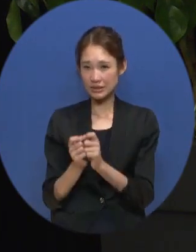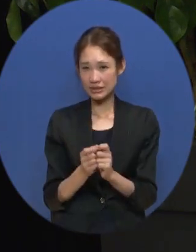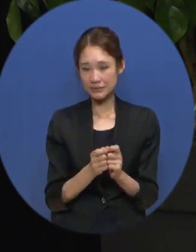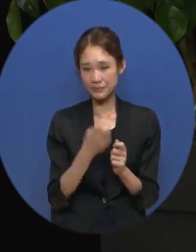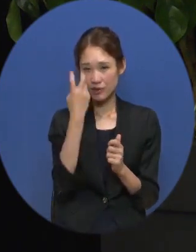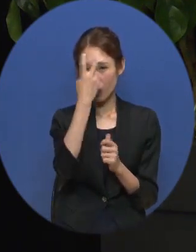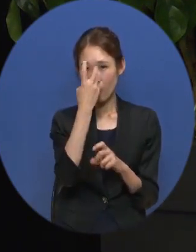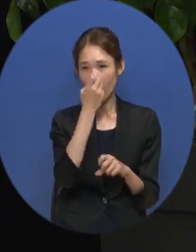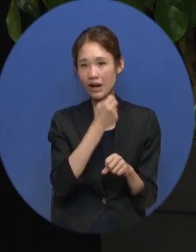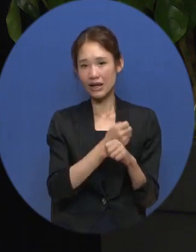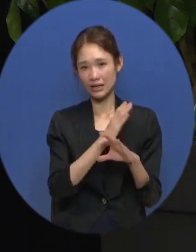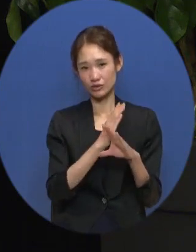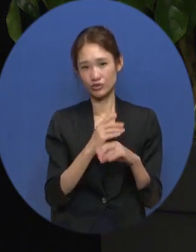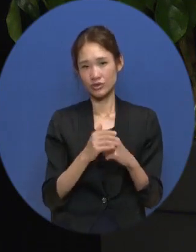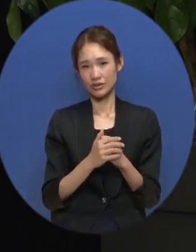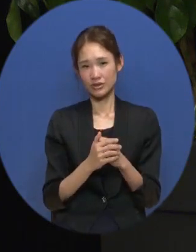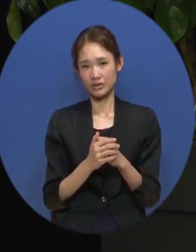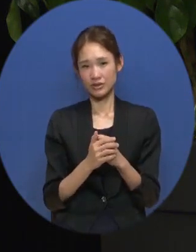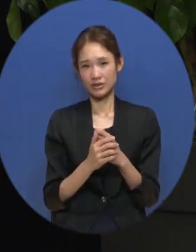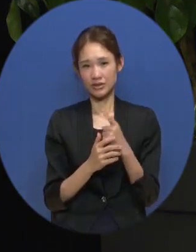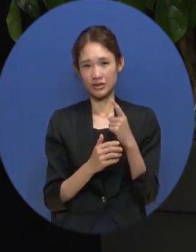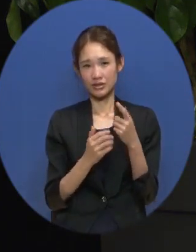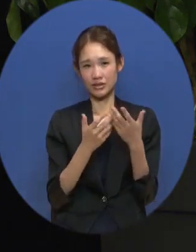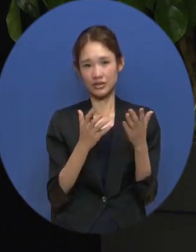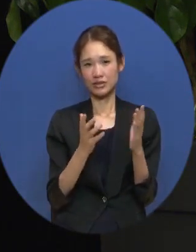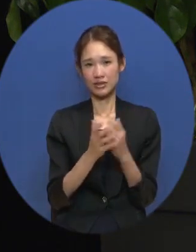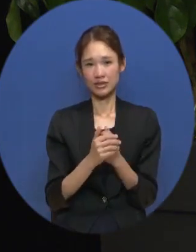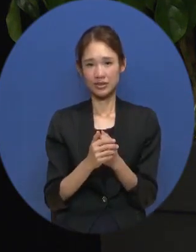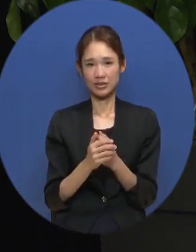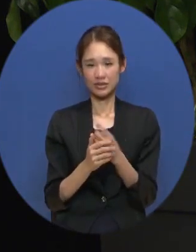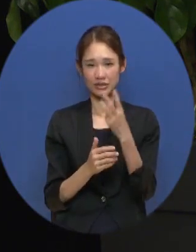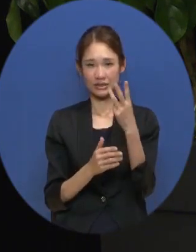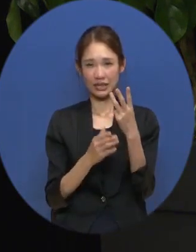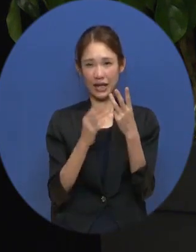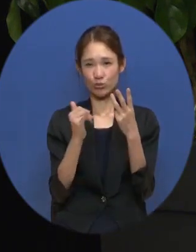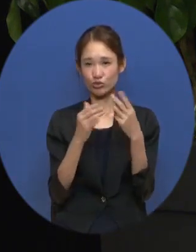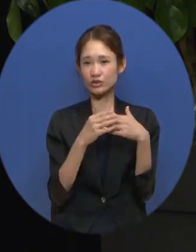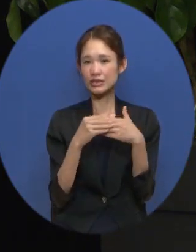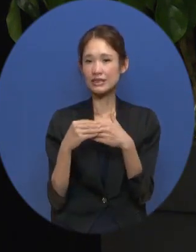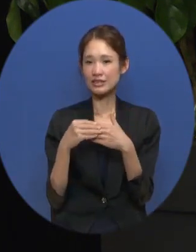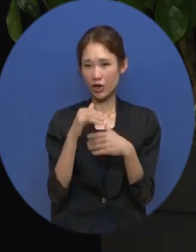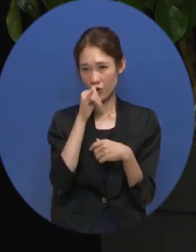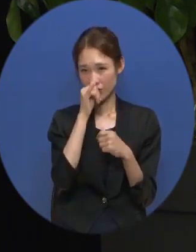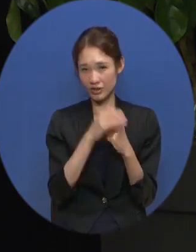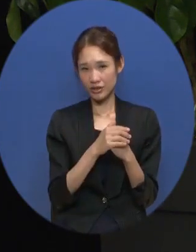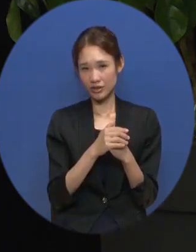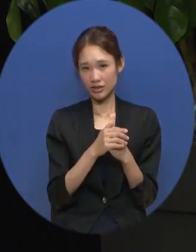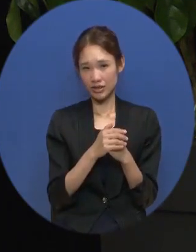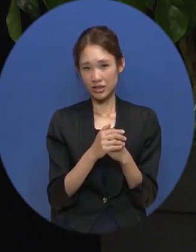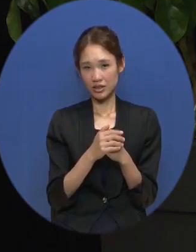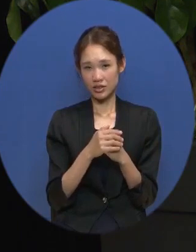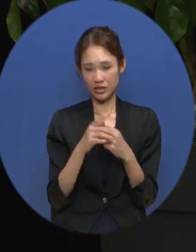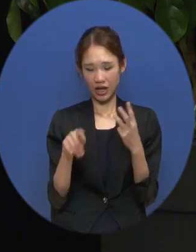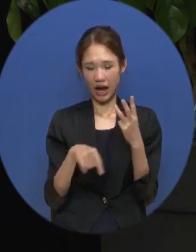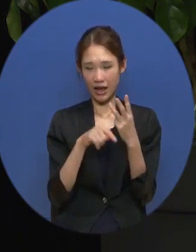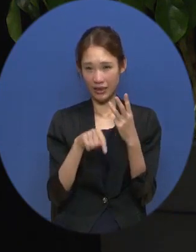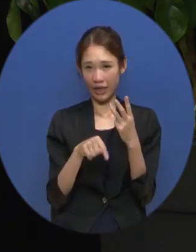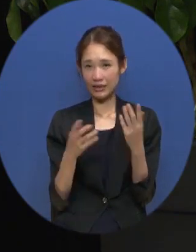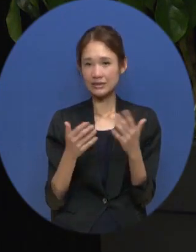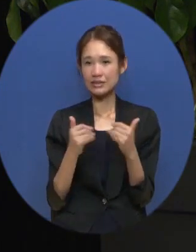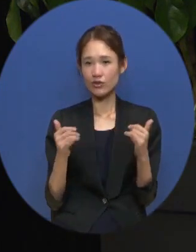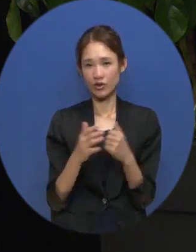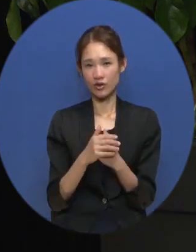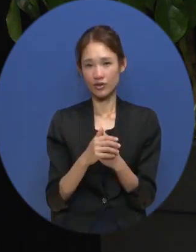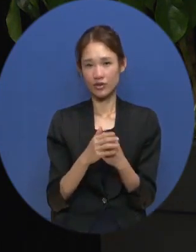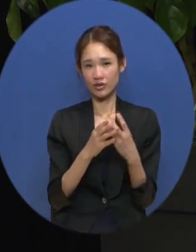관리하고 계세요. 아, 한 팀당 예, 한 세 팀, 명 아니요. 팀 리더가 세 분이 계세요. 아, 저희가. 팀 리더가. 예, 거기 이제 직원들이 다 있고 네. 이제 저는